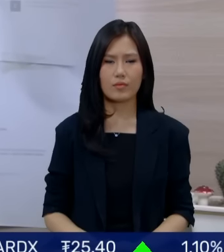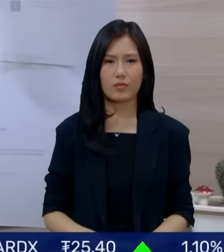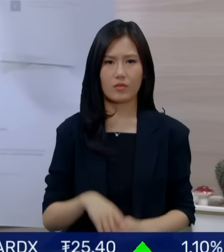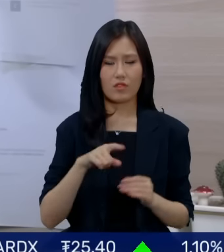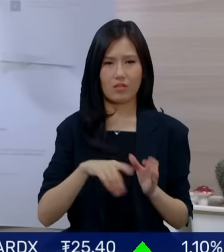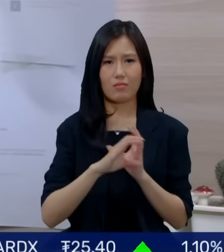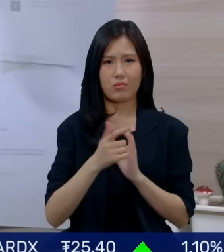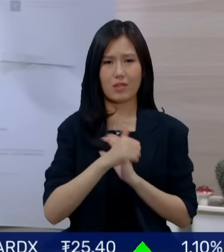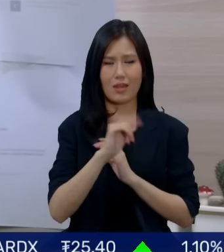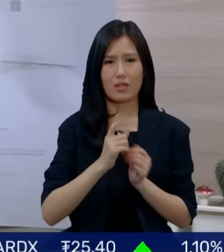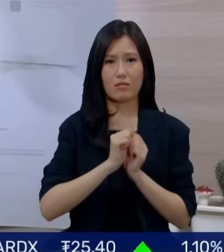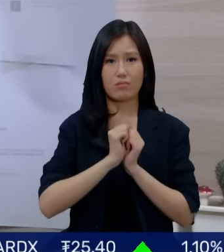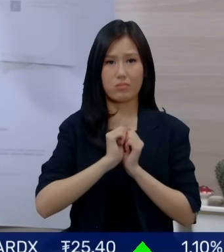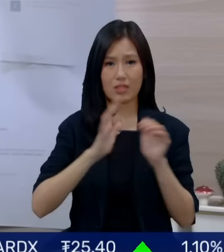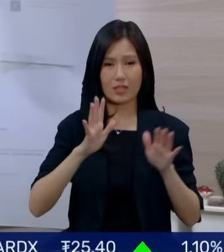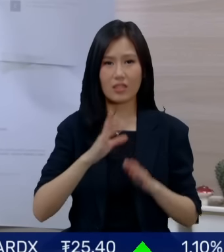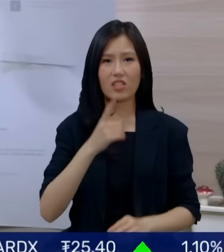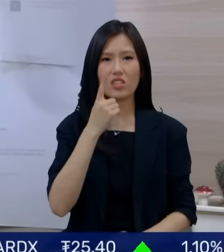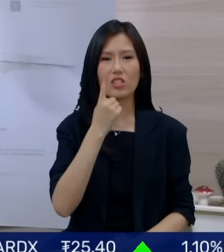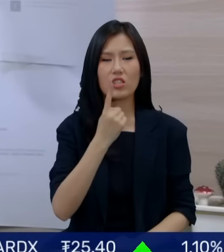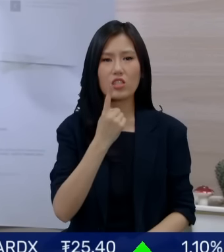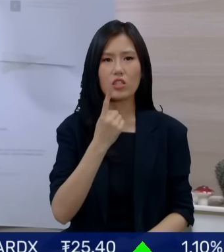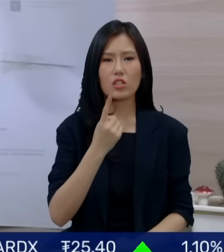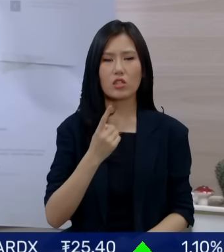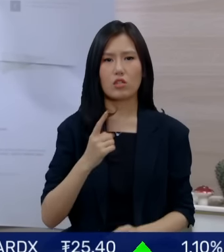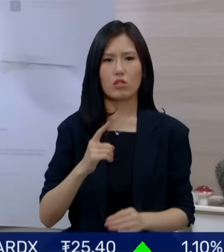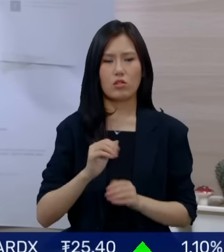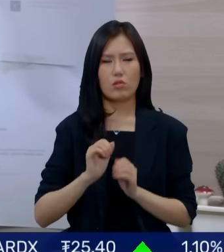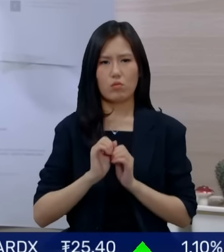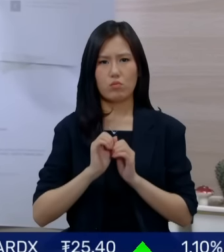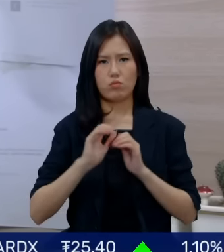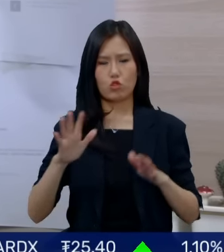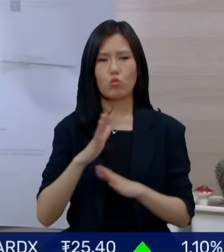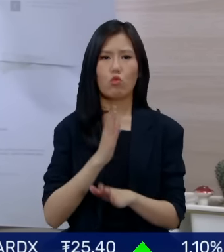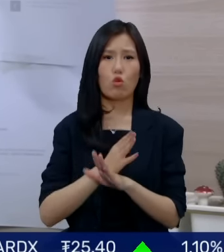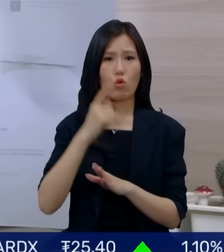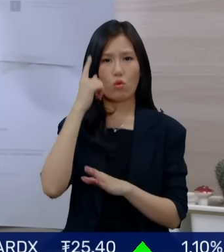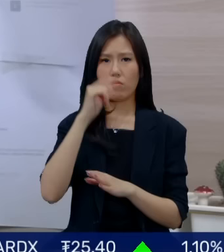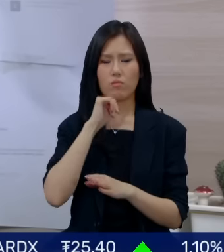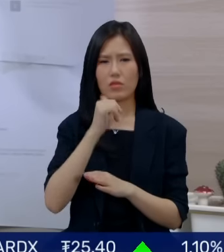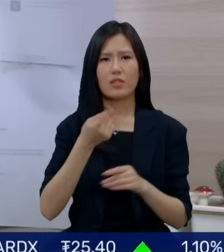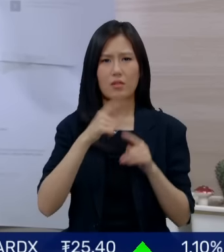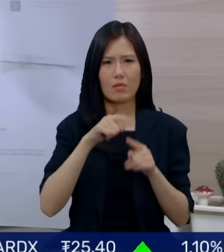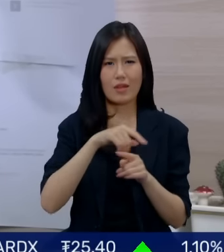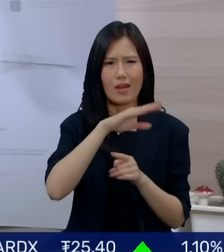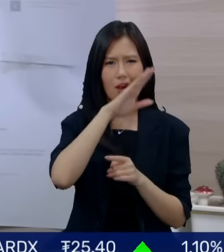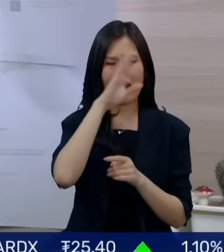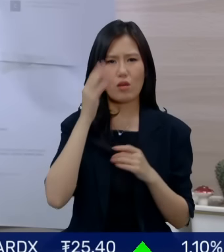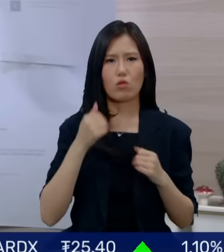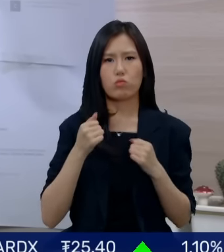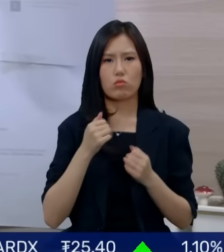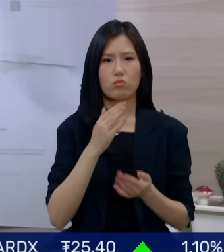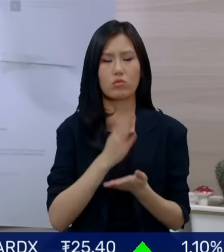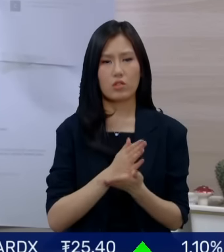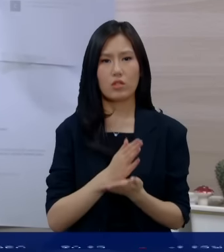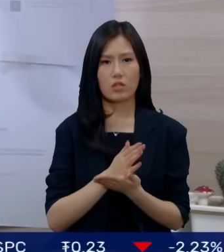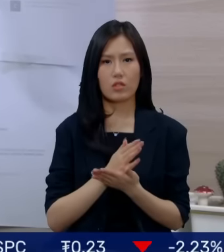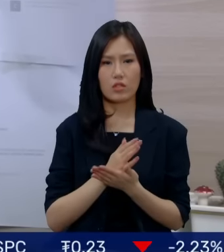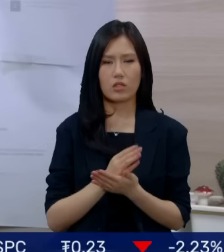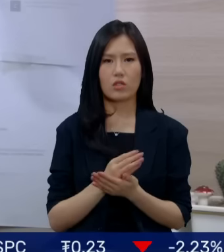ганцхан дөргилтийн буюу дөргилт тесрэлтийн нөлөөлөс гадна дулааны нөлөөлөл гэж зүйл байгаа.